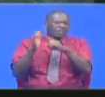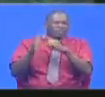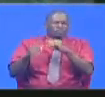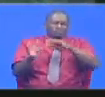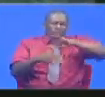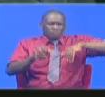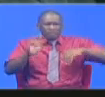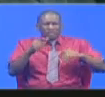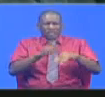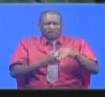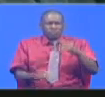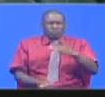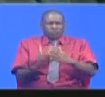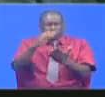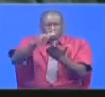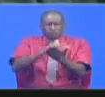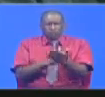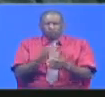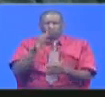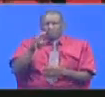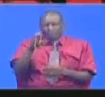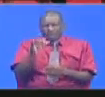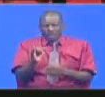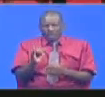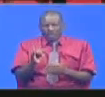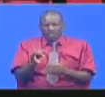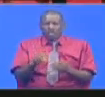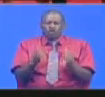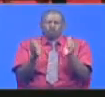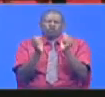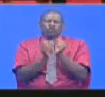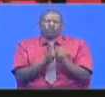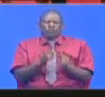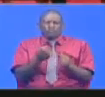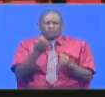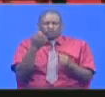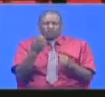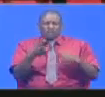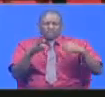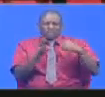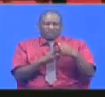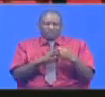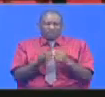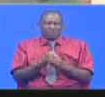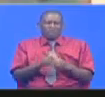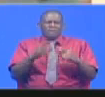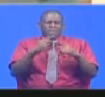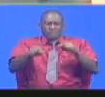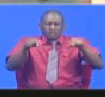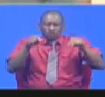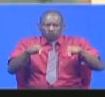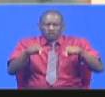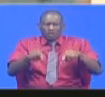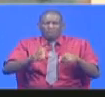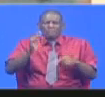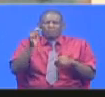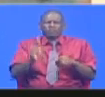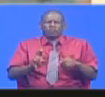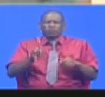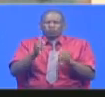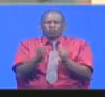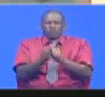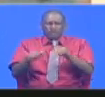wa kuzinduliwa kwa ripoti ya BBI mnamo Novemba tarehe 27. Lakini leo rais na naibu